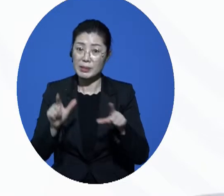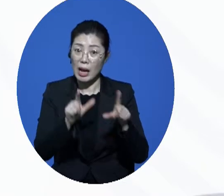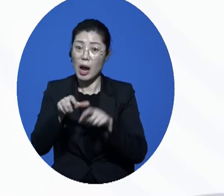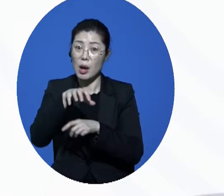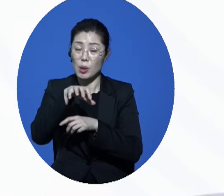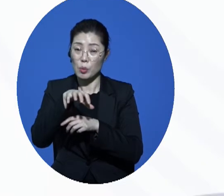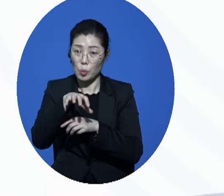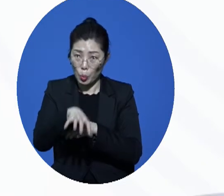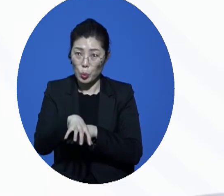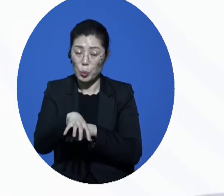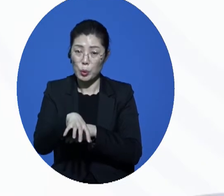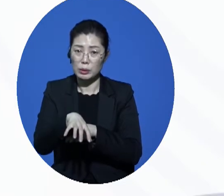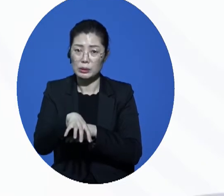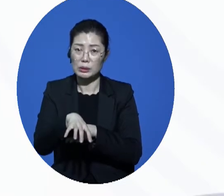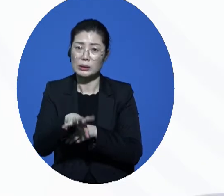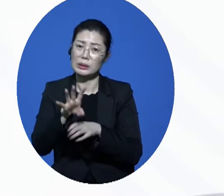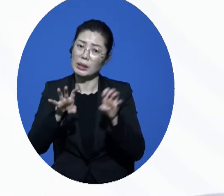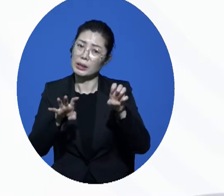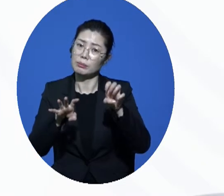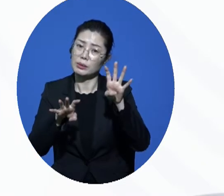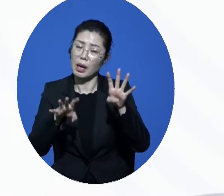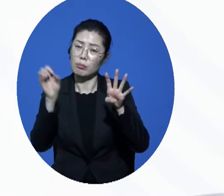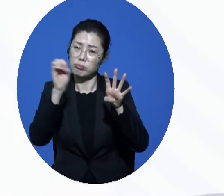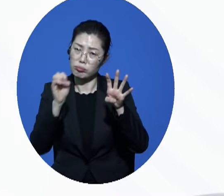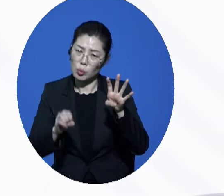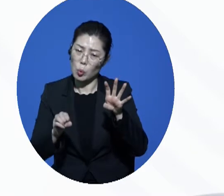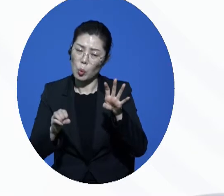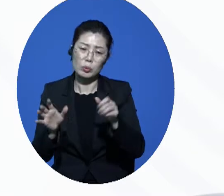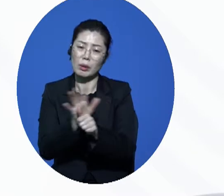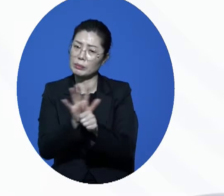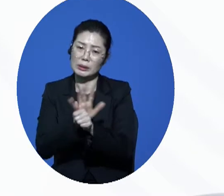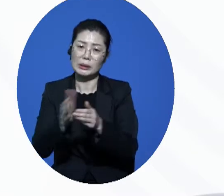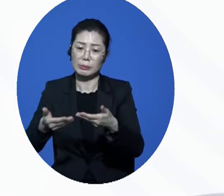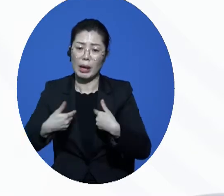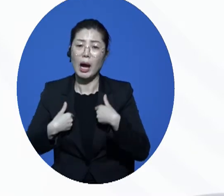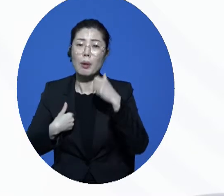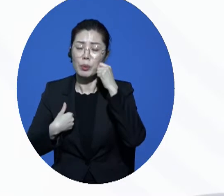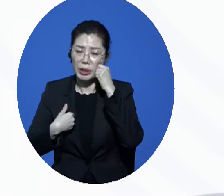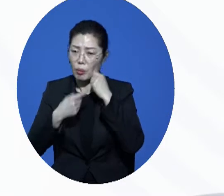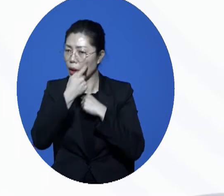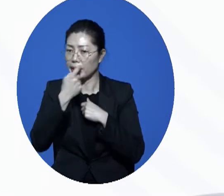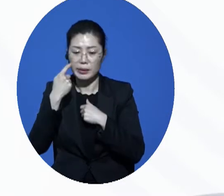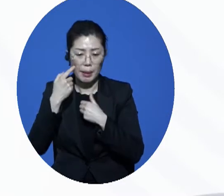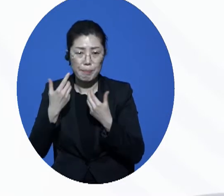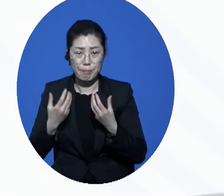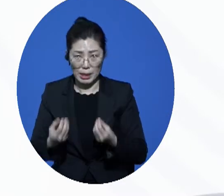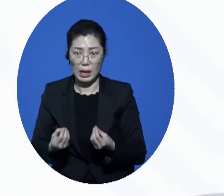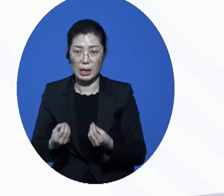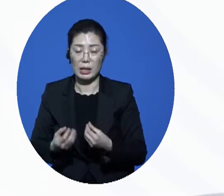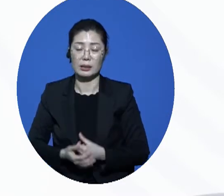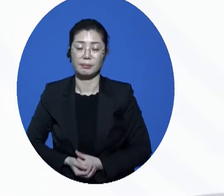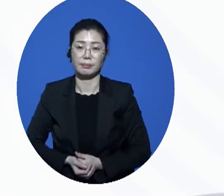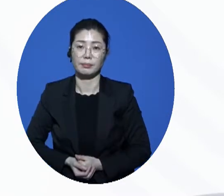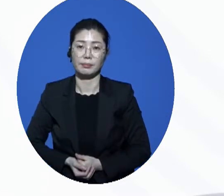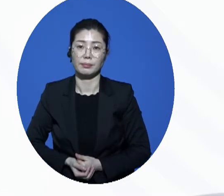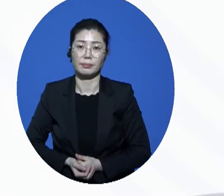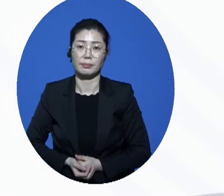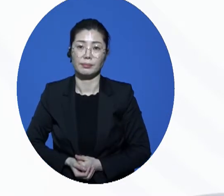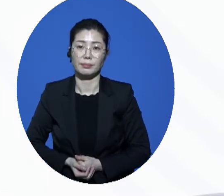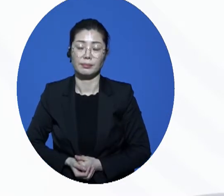이런 생활학교들 같은 경우에는 44%가 어떤 조치도 받지 못했다라는 점이 확인되었습니다.